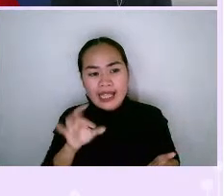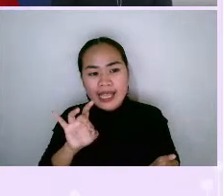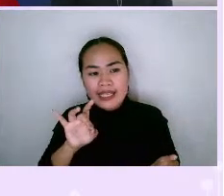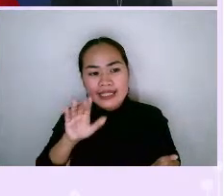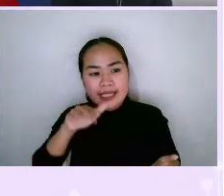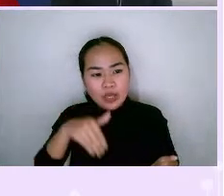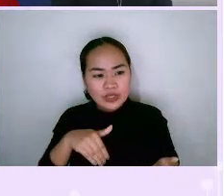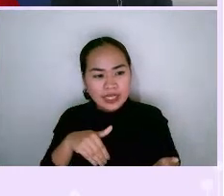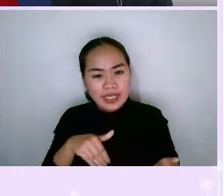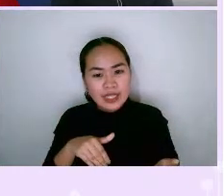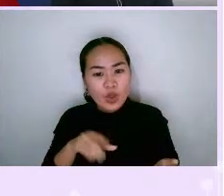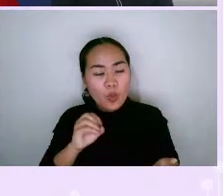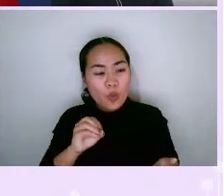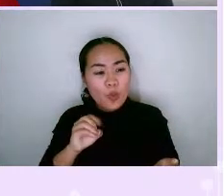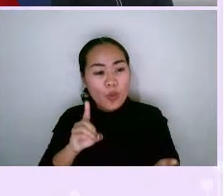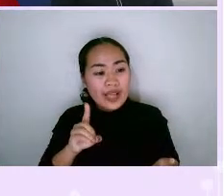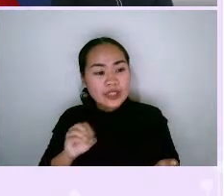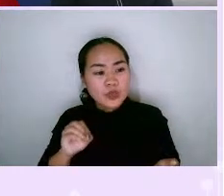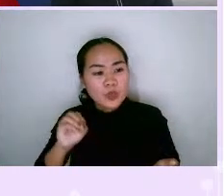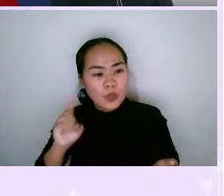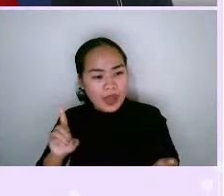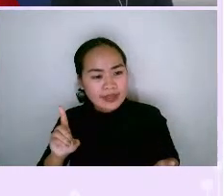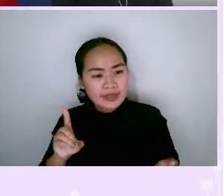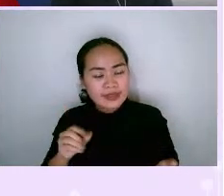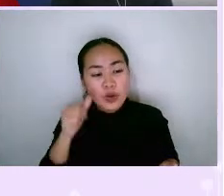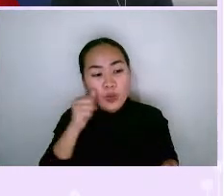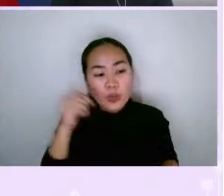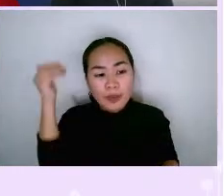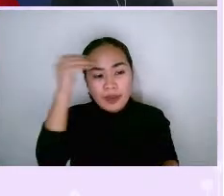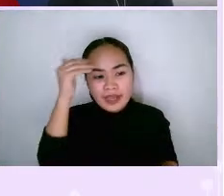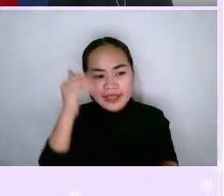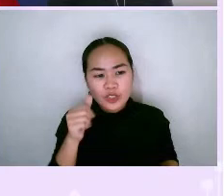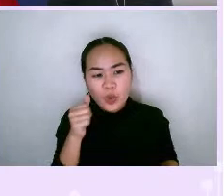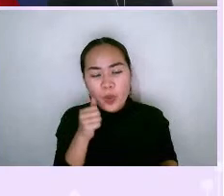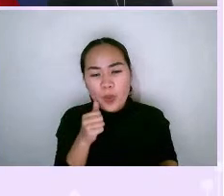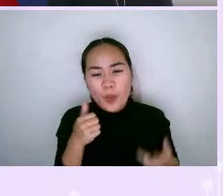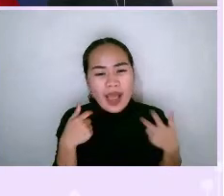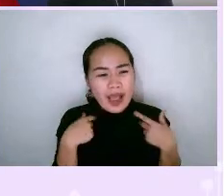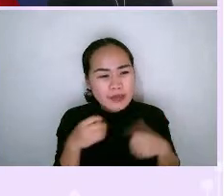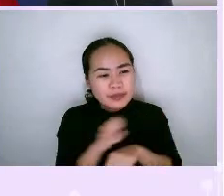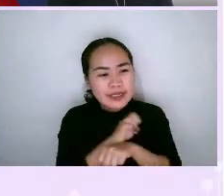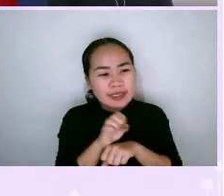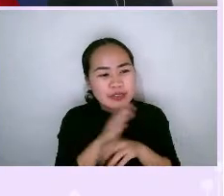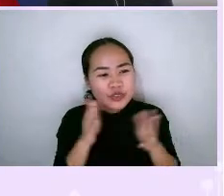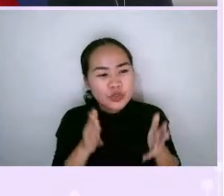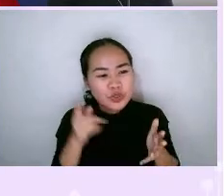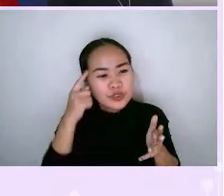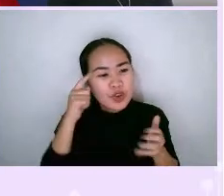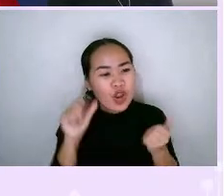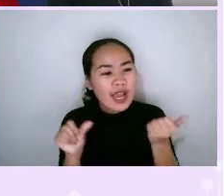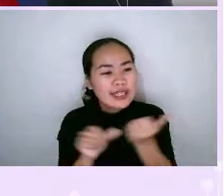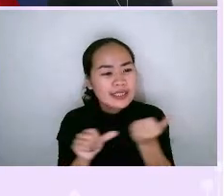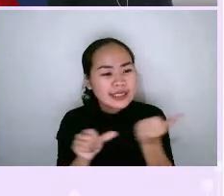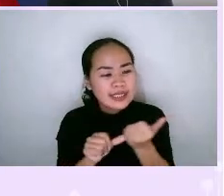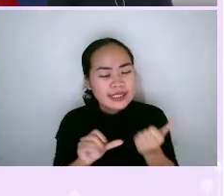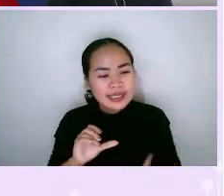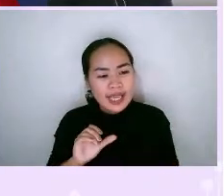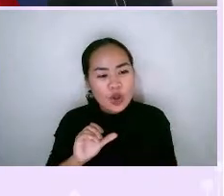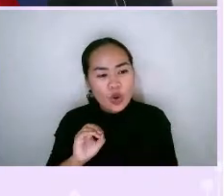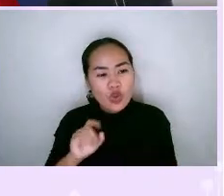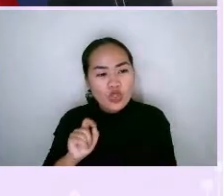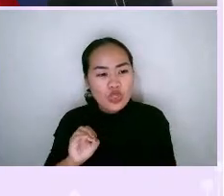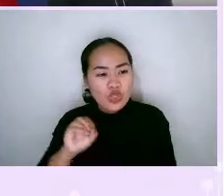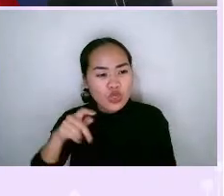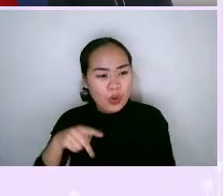or 8,101 women entrepreneurs who were assisted by our OTOP program,